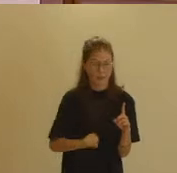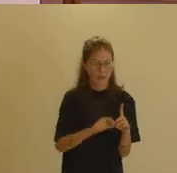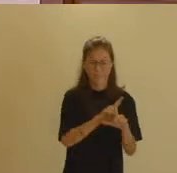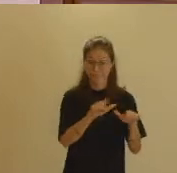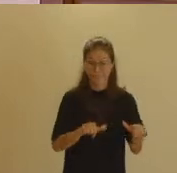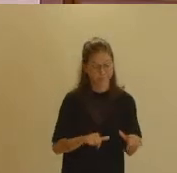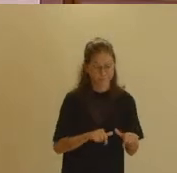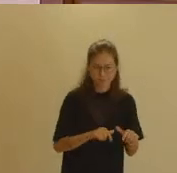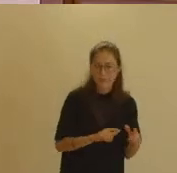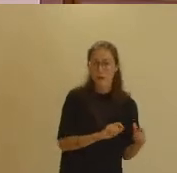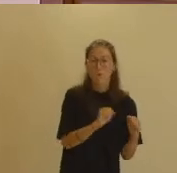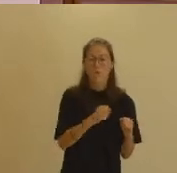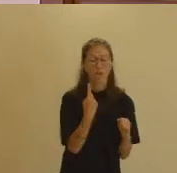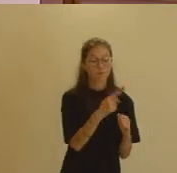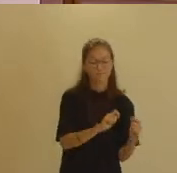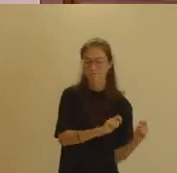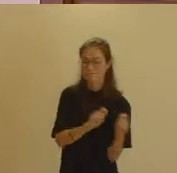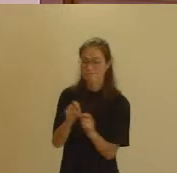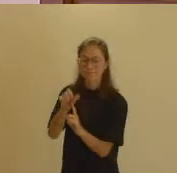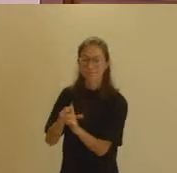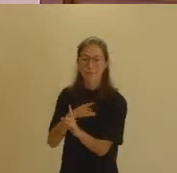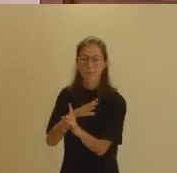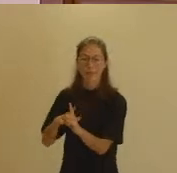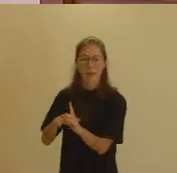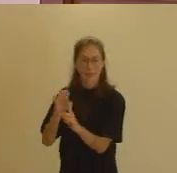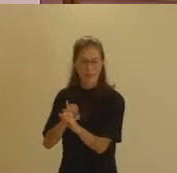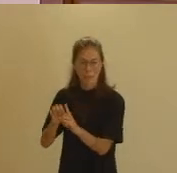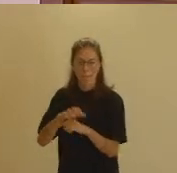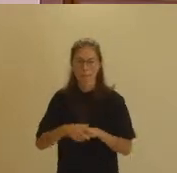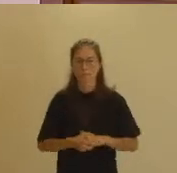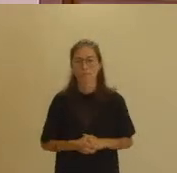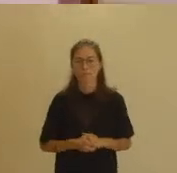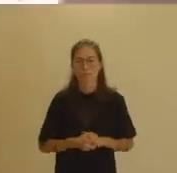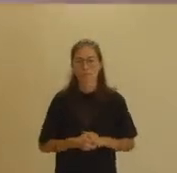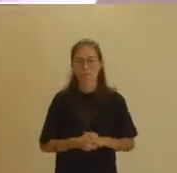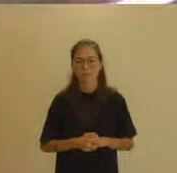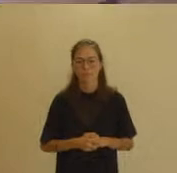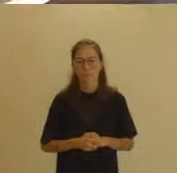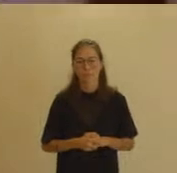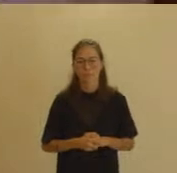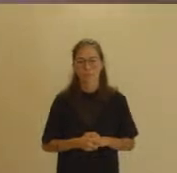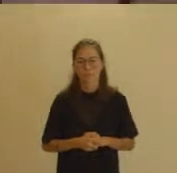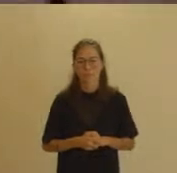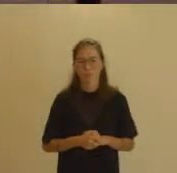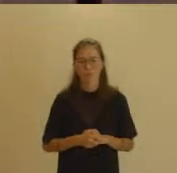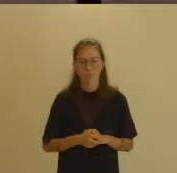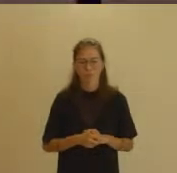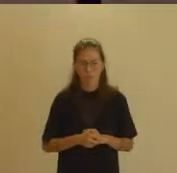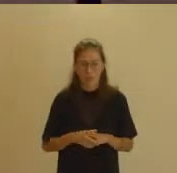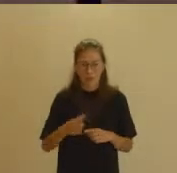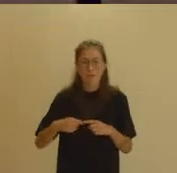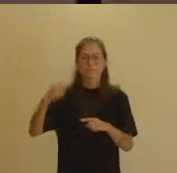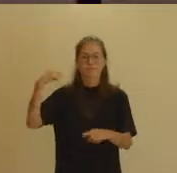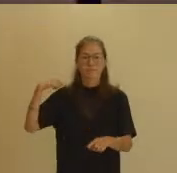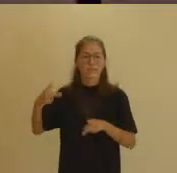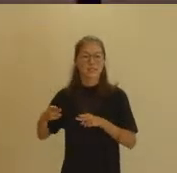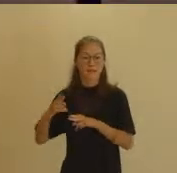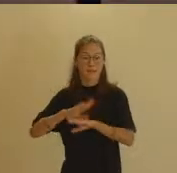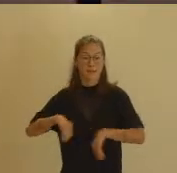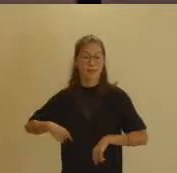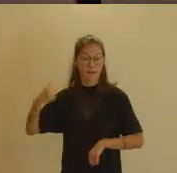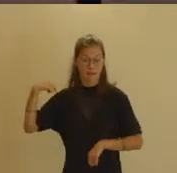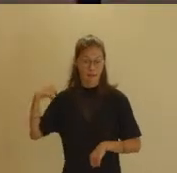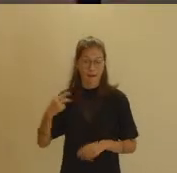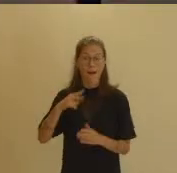qui donne pouvoir à Madame Sylvie Estomba. Pour la lecture du compte rendu de la séance précédente,